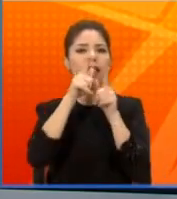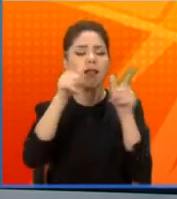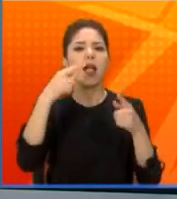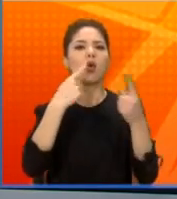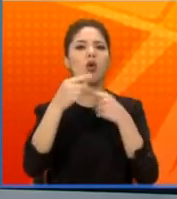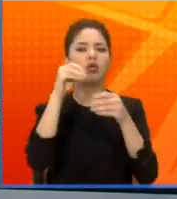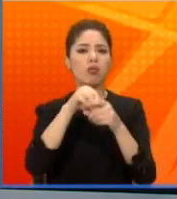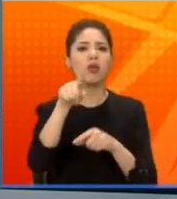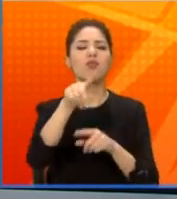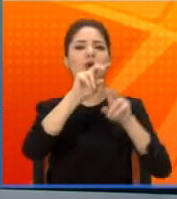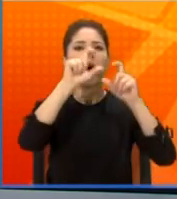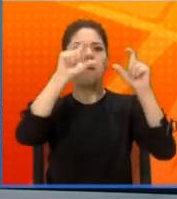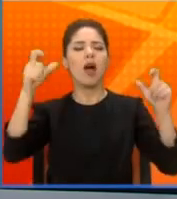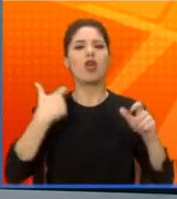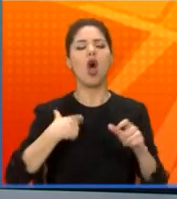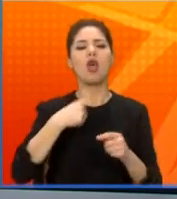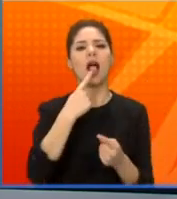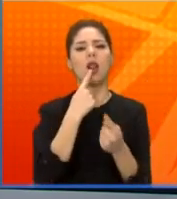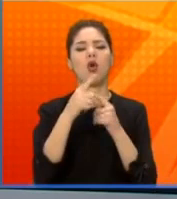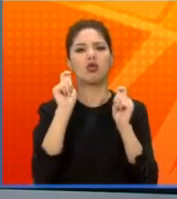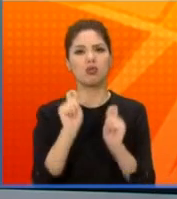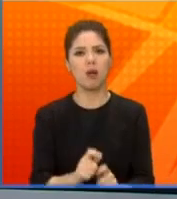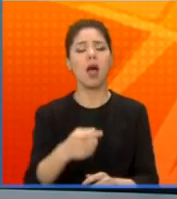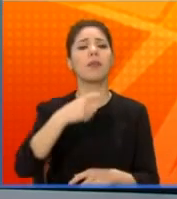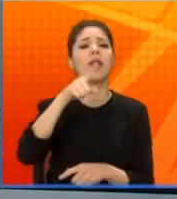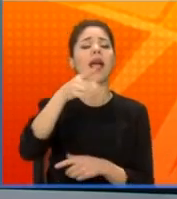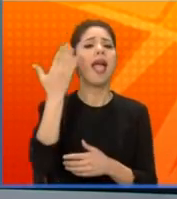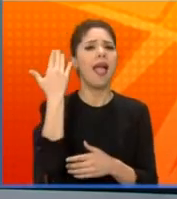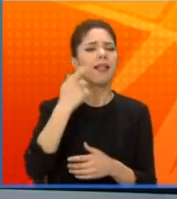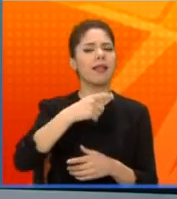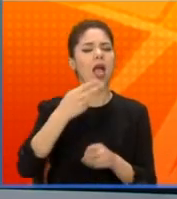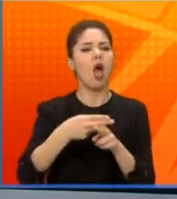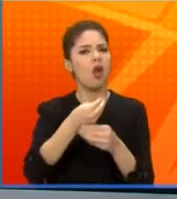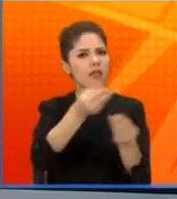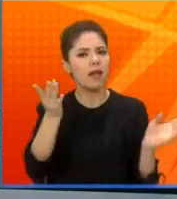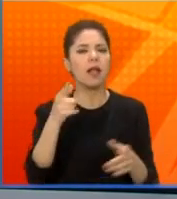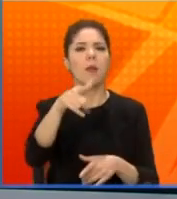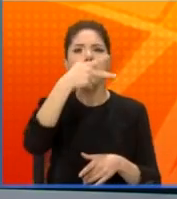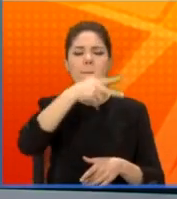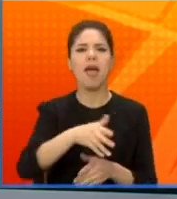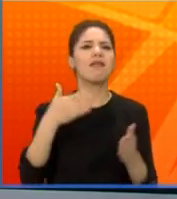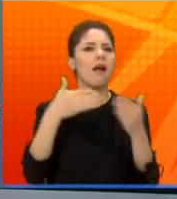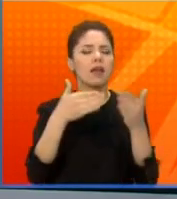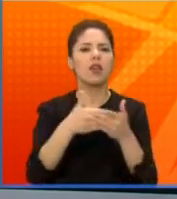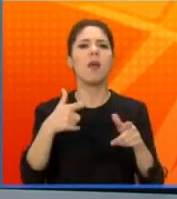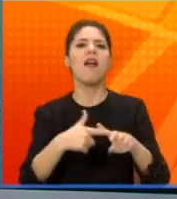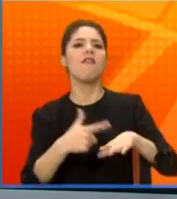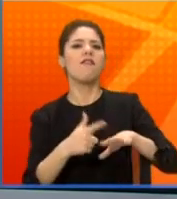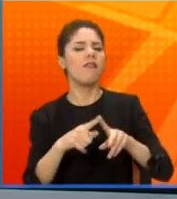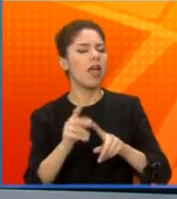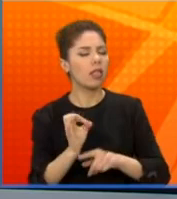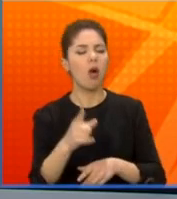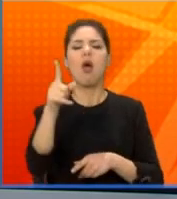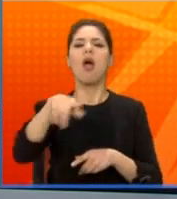seslendiği konuşmasında bu başlığa özel bir parantez açtı. Geçmişten örnekler verdi. Benzer girişimler FETÖ ve PKK tarafından